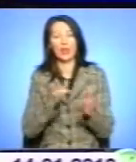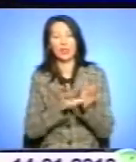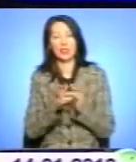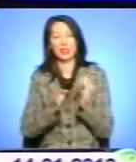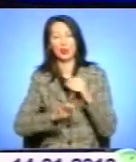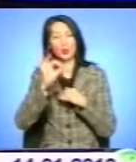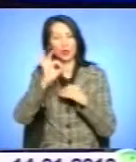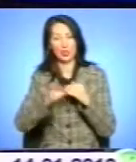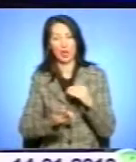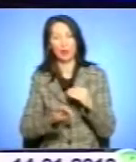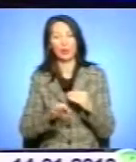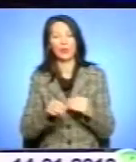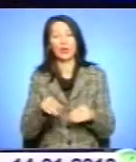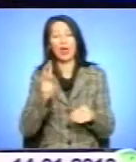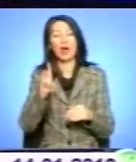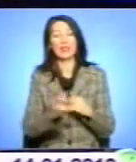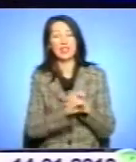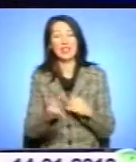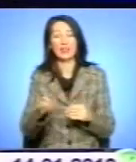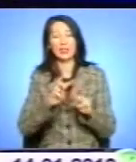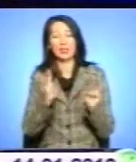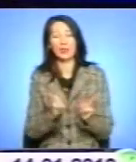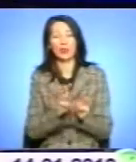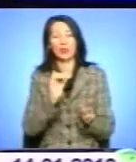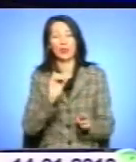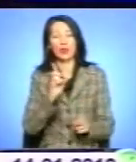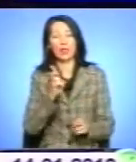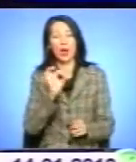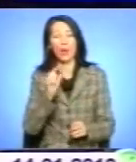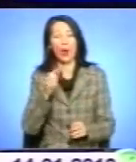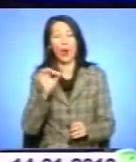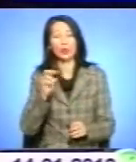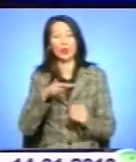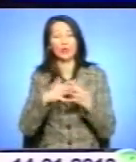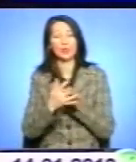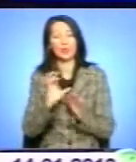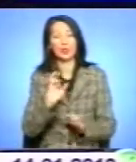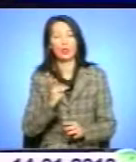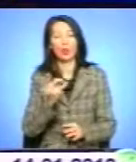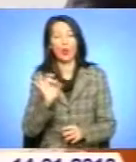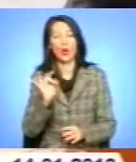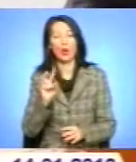у церкві Святого Івана Богослова, що у Скориках Підволочиського району. Із подробицями Надія Турчин.